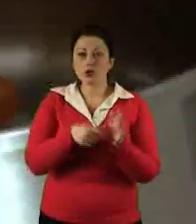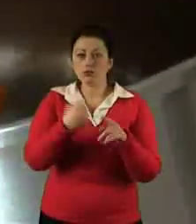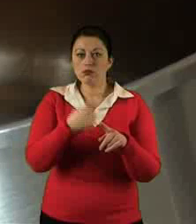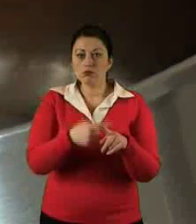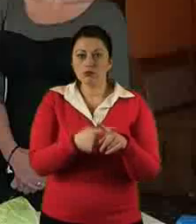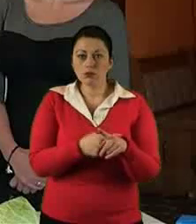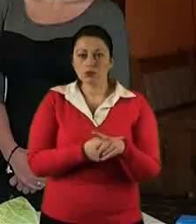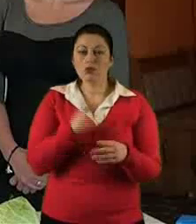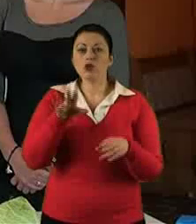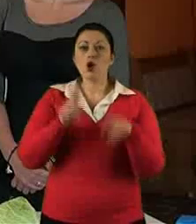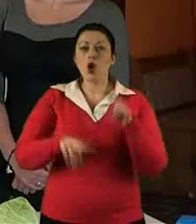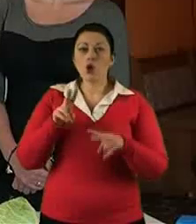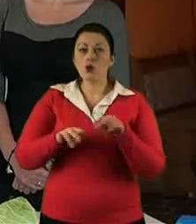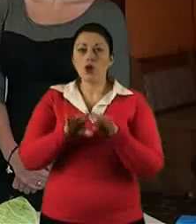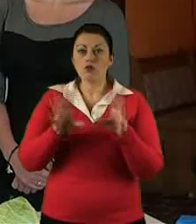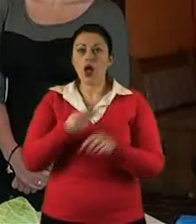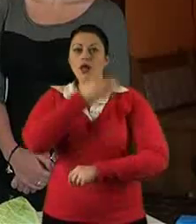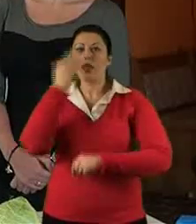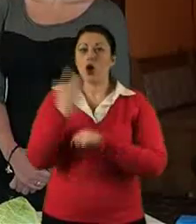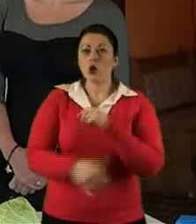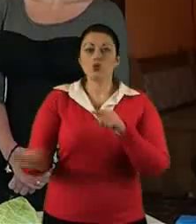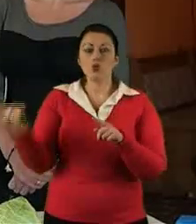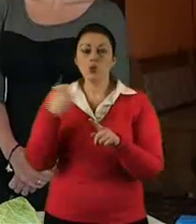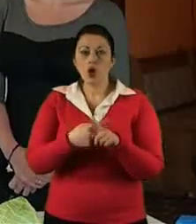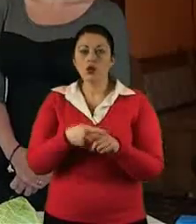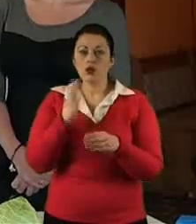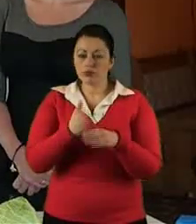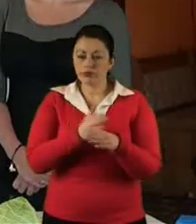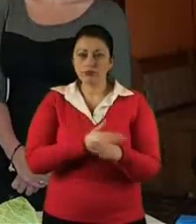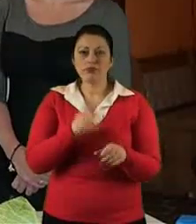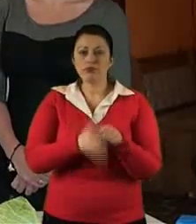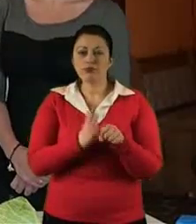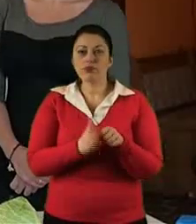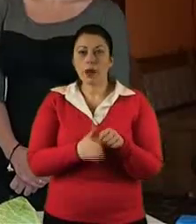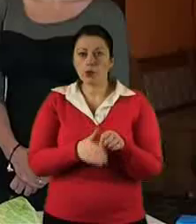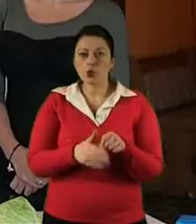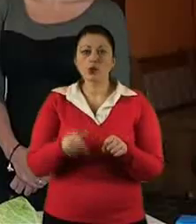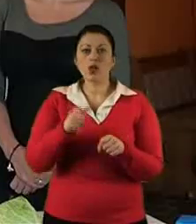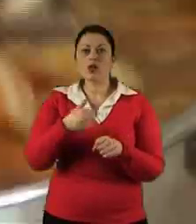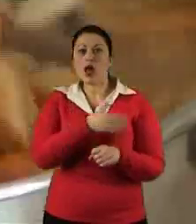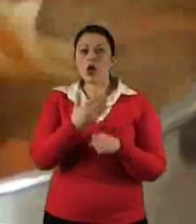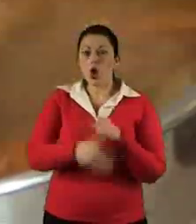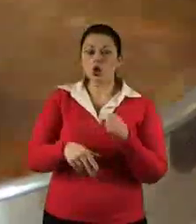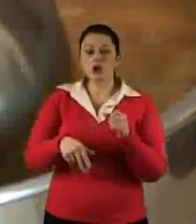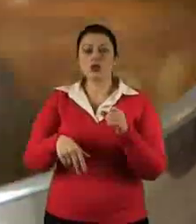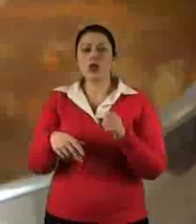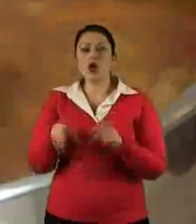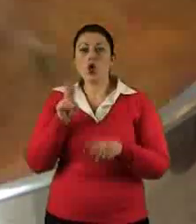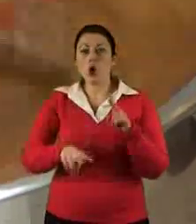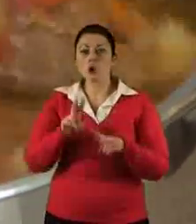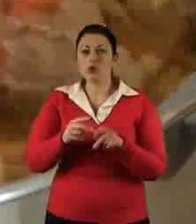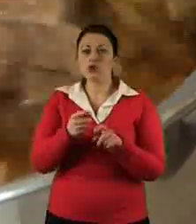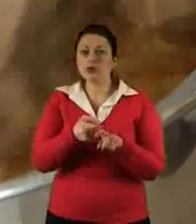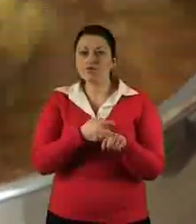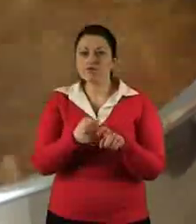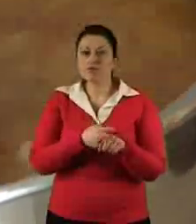kostkę. Zagotujemy to wszystko, na samym końcu dodajemy poszatkowaną kapustę i pod koniec gotowania